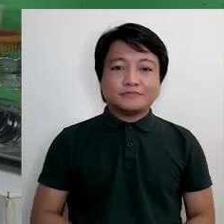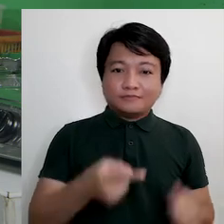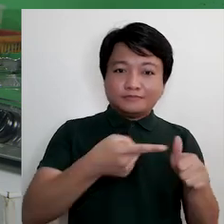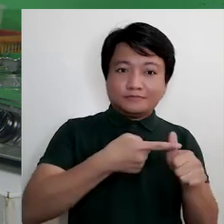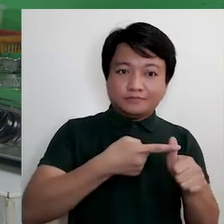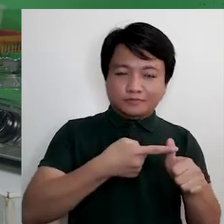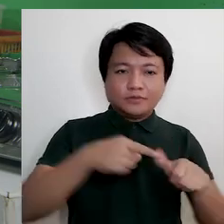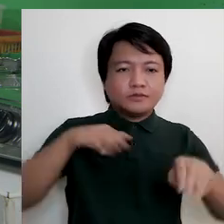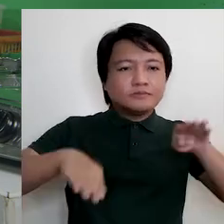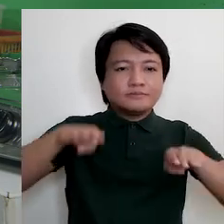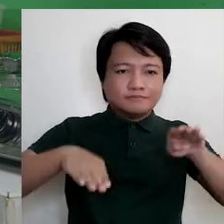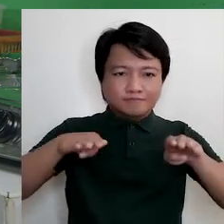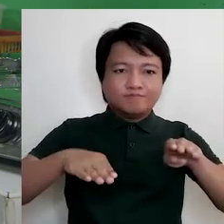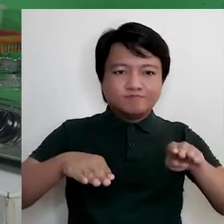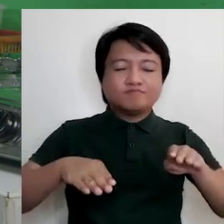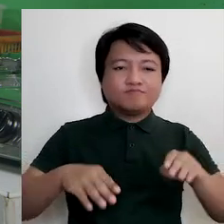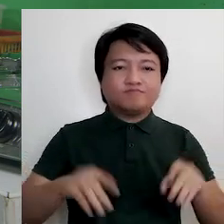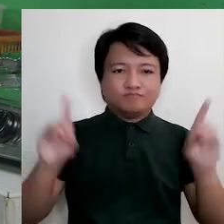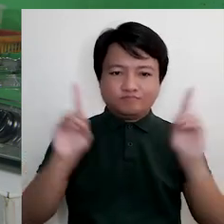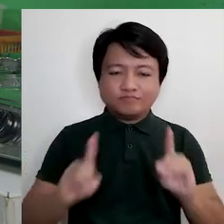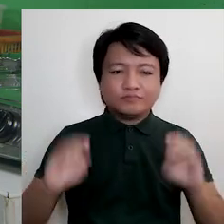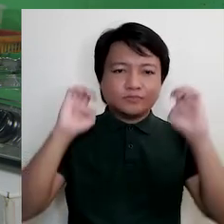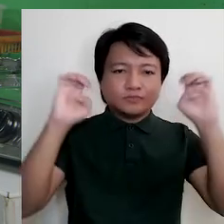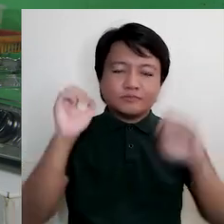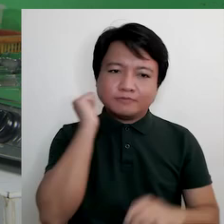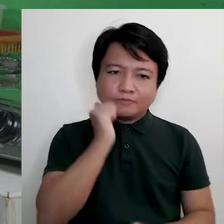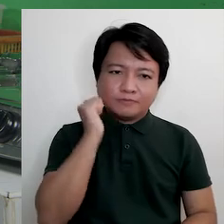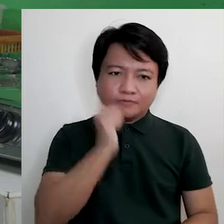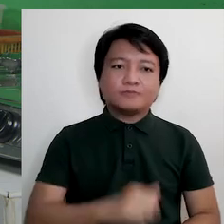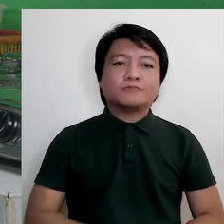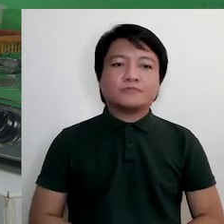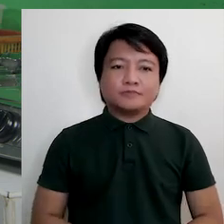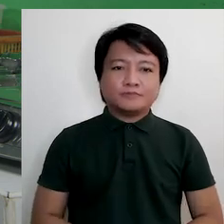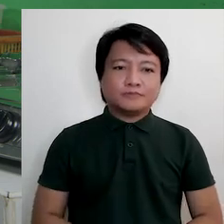Una, panatilihin ang balanced diet at mag-exercise araw-araw.